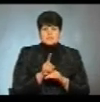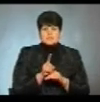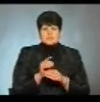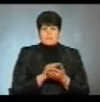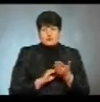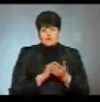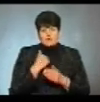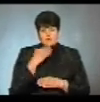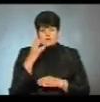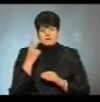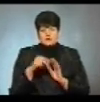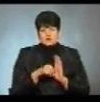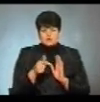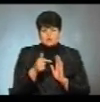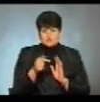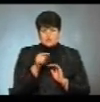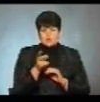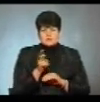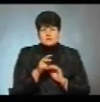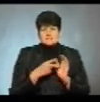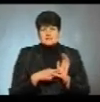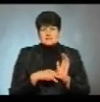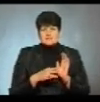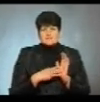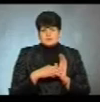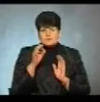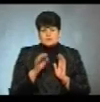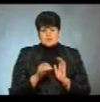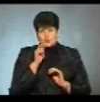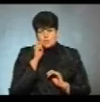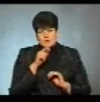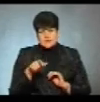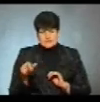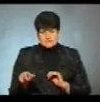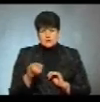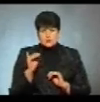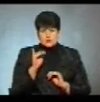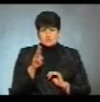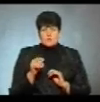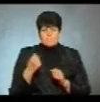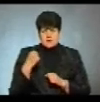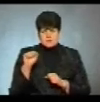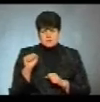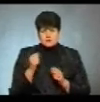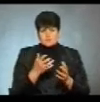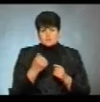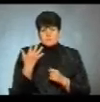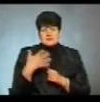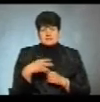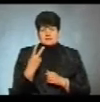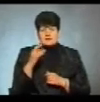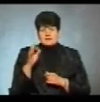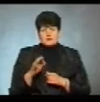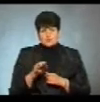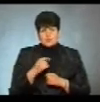голосування. 26 грудня на нього прийшли 78% українців. Ющенко переміг, отримав майже